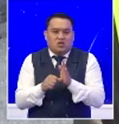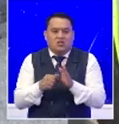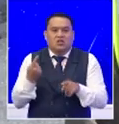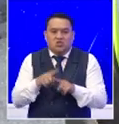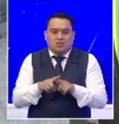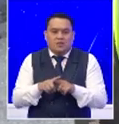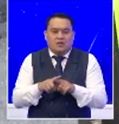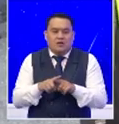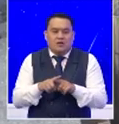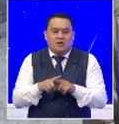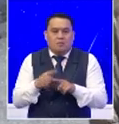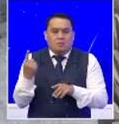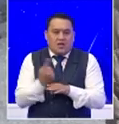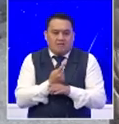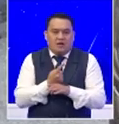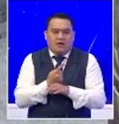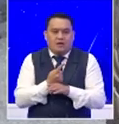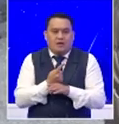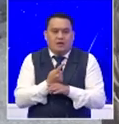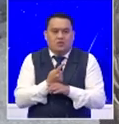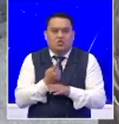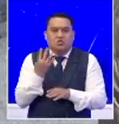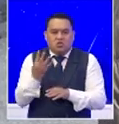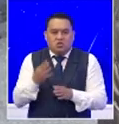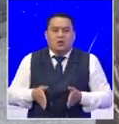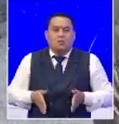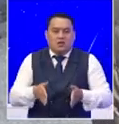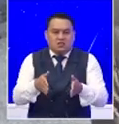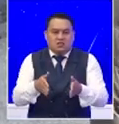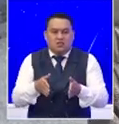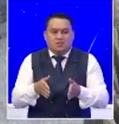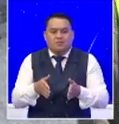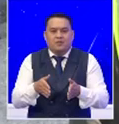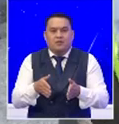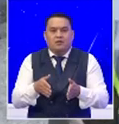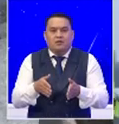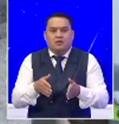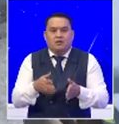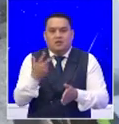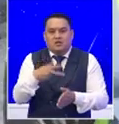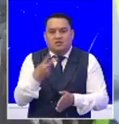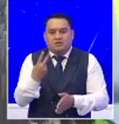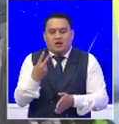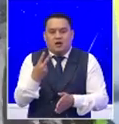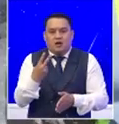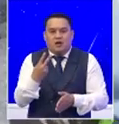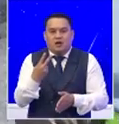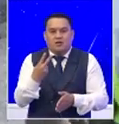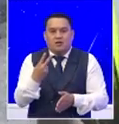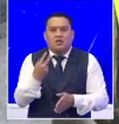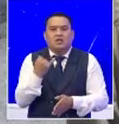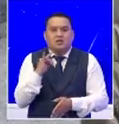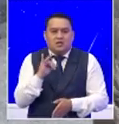техническая. Это первая категория, это 4 полосы. 32 километра, первая техническая категория,